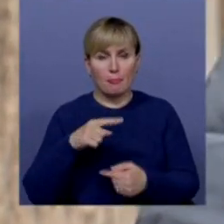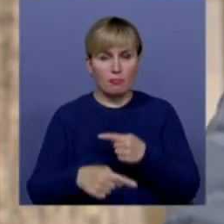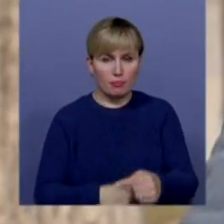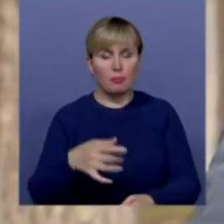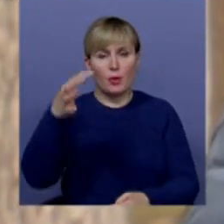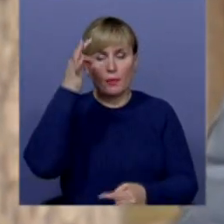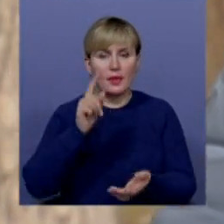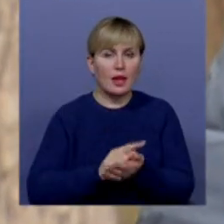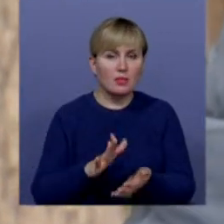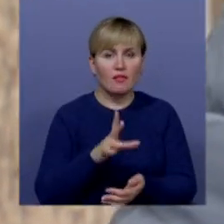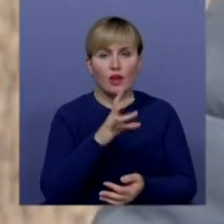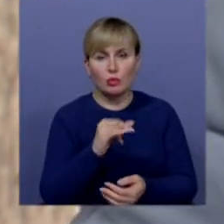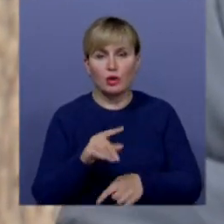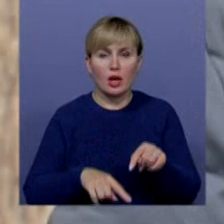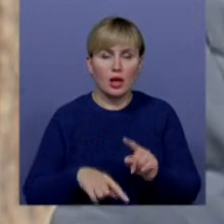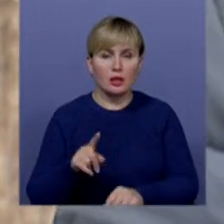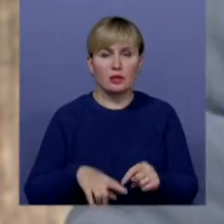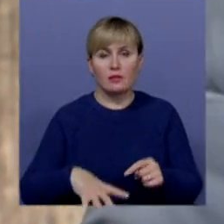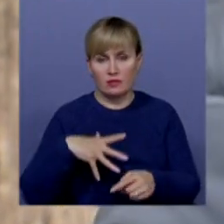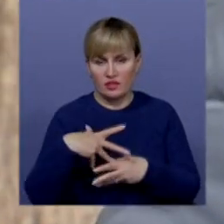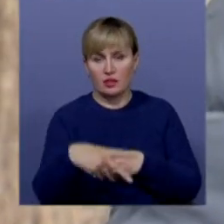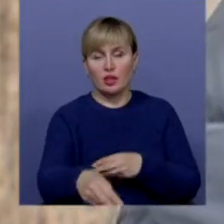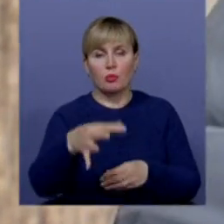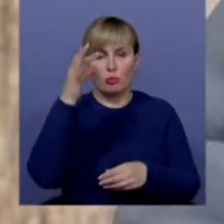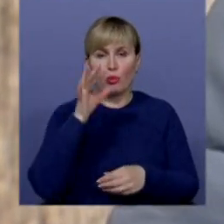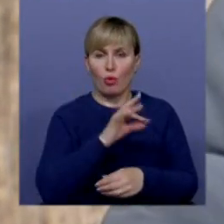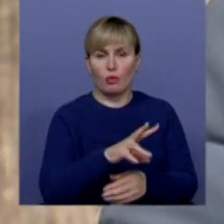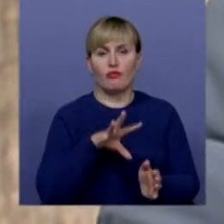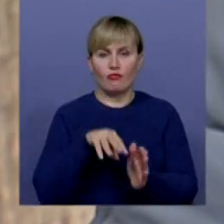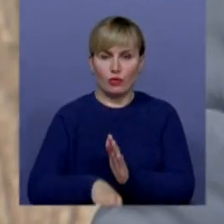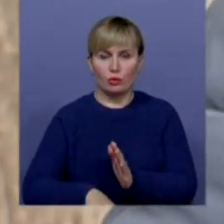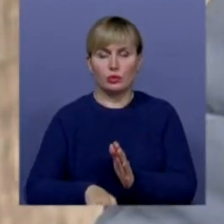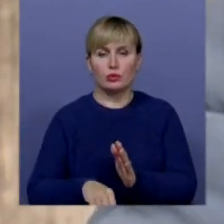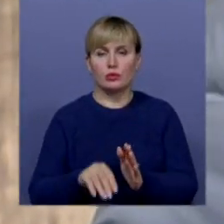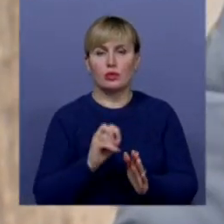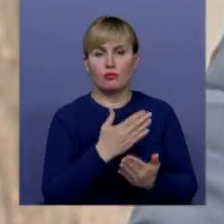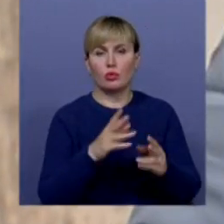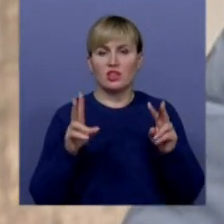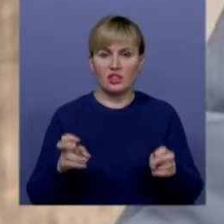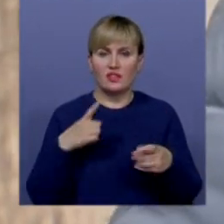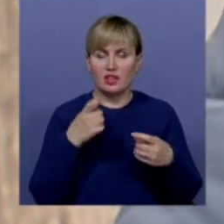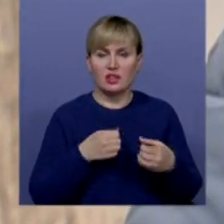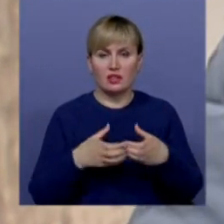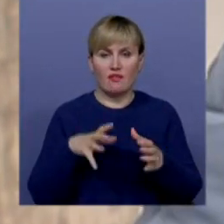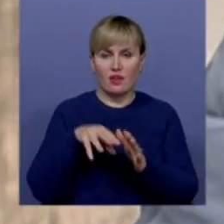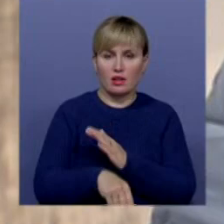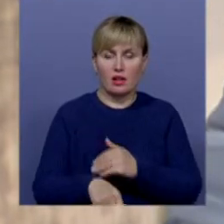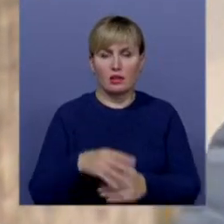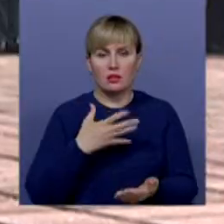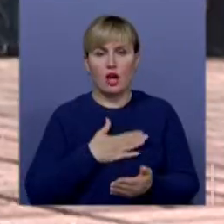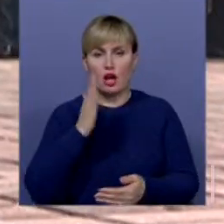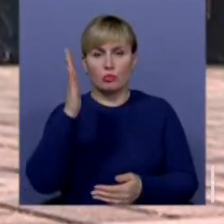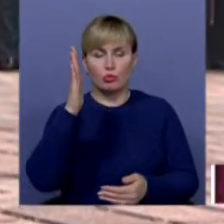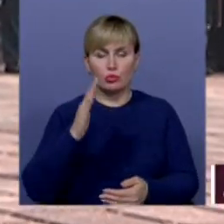Не обязательно внуки родные там или правнуки. Но он же внес, как его дивизия внесла вклад в наше